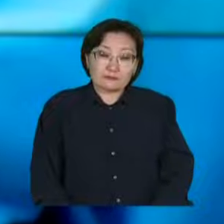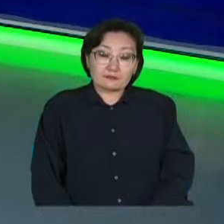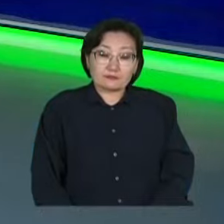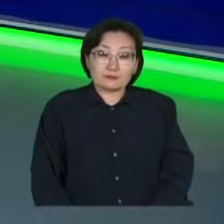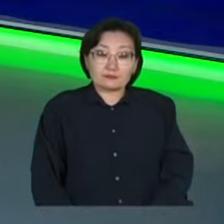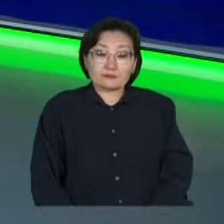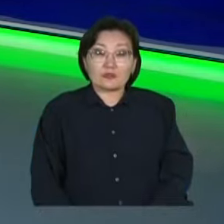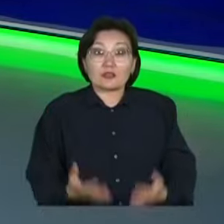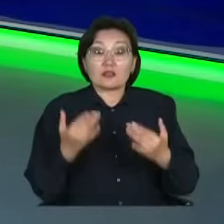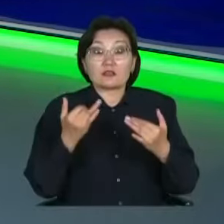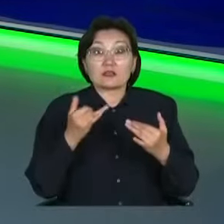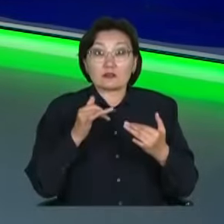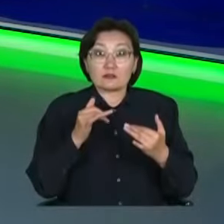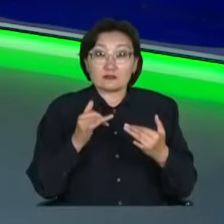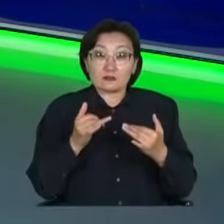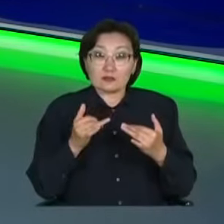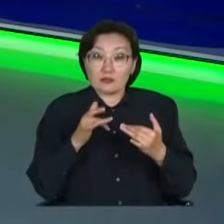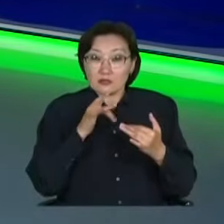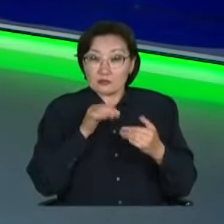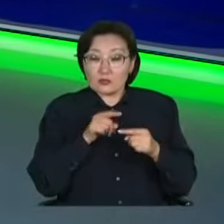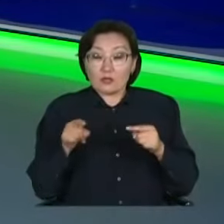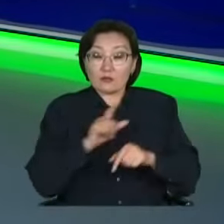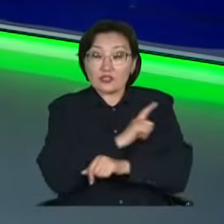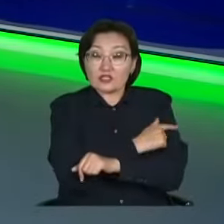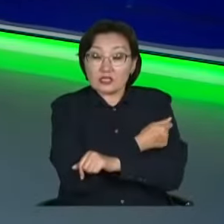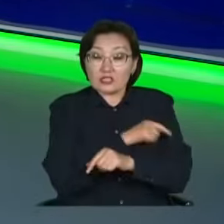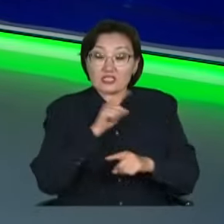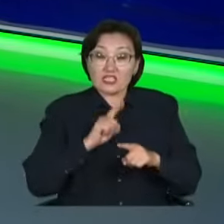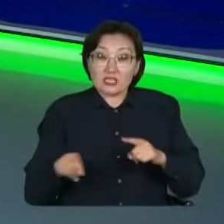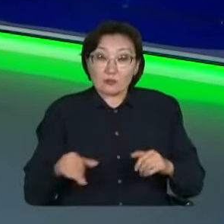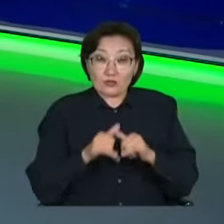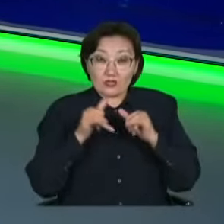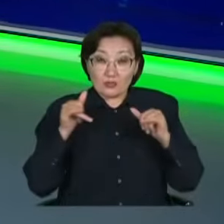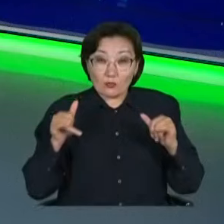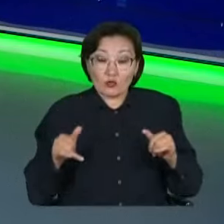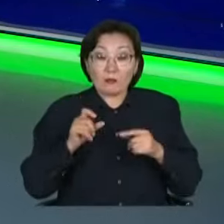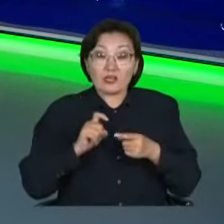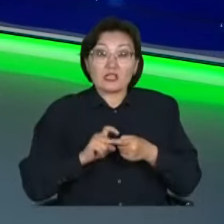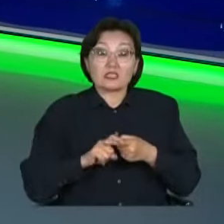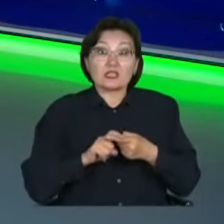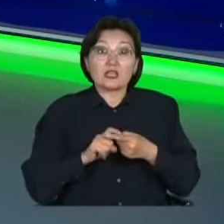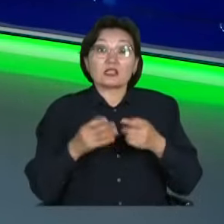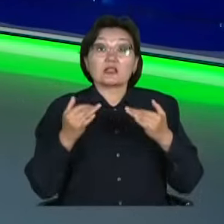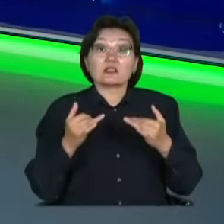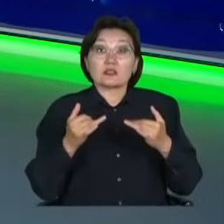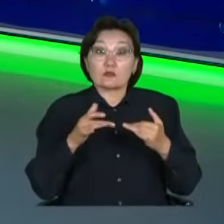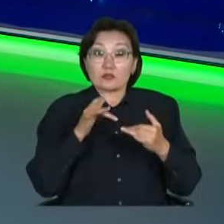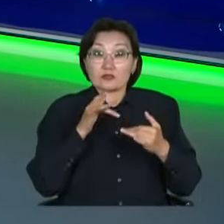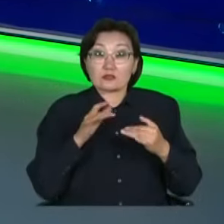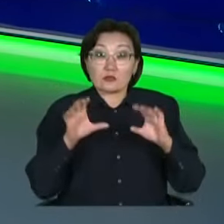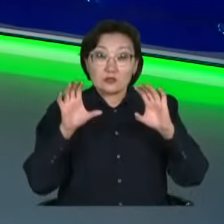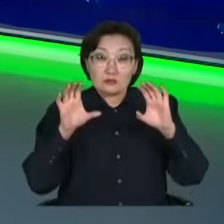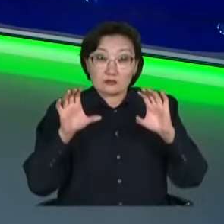Енді қазір медицина тез дамып келеріне байланысты. Қазіргі